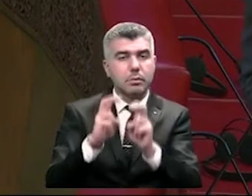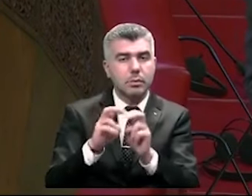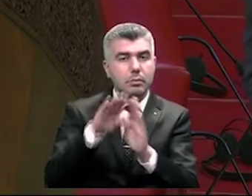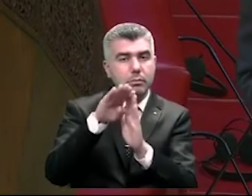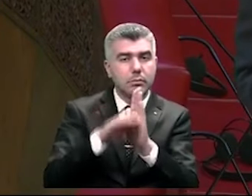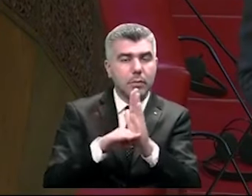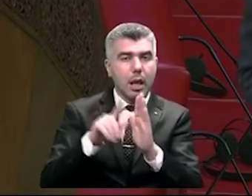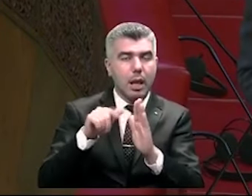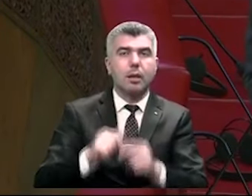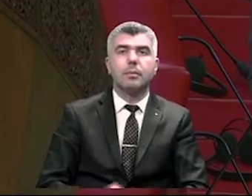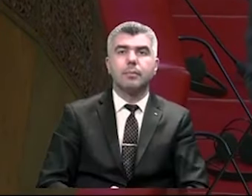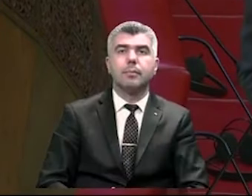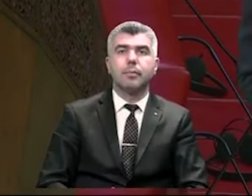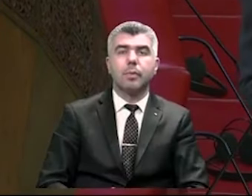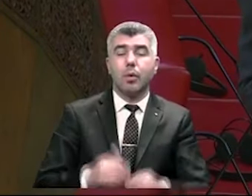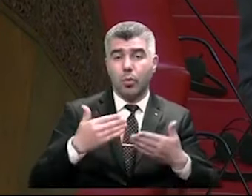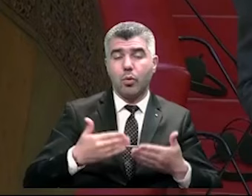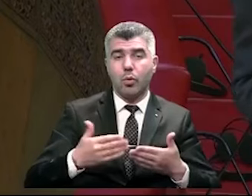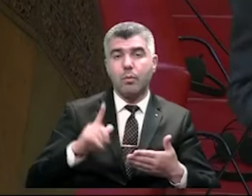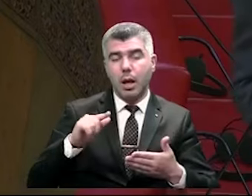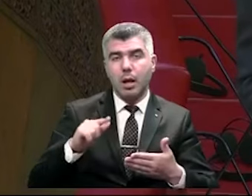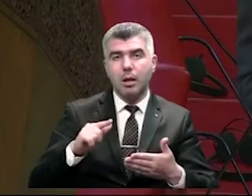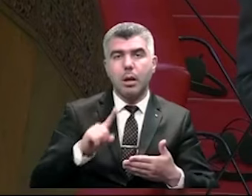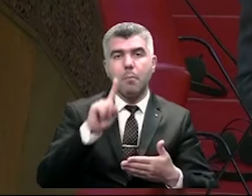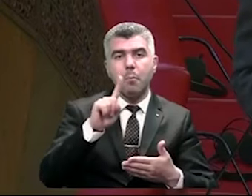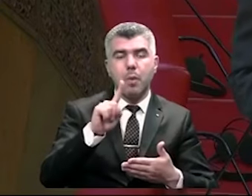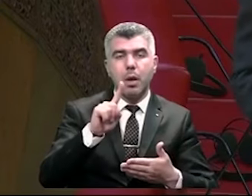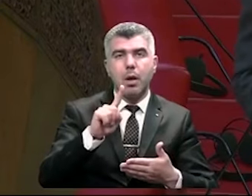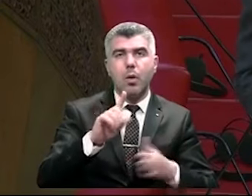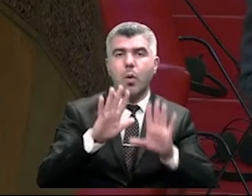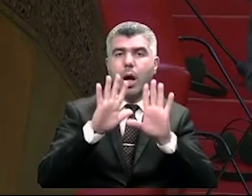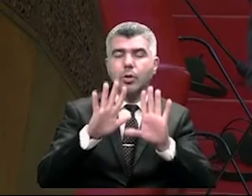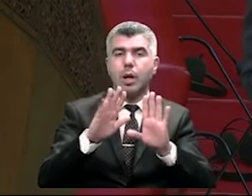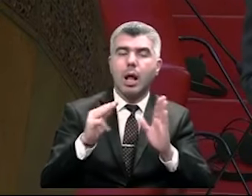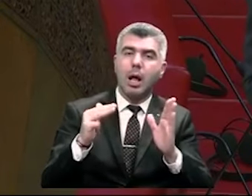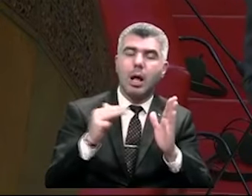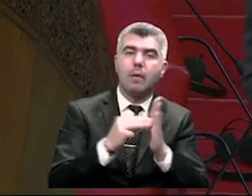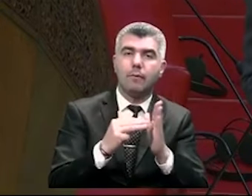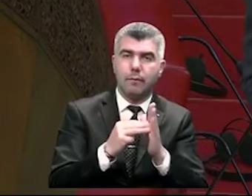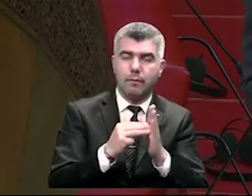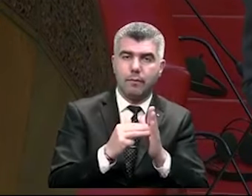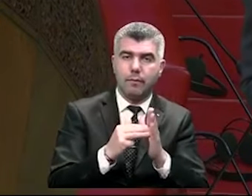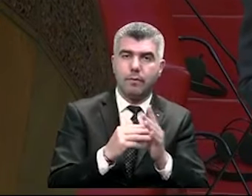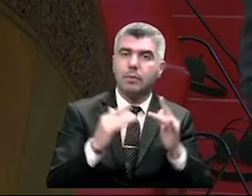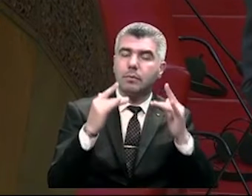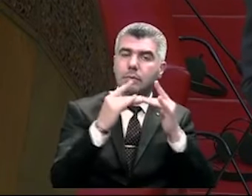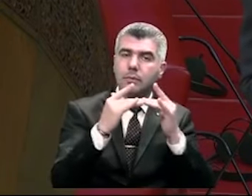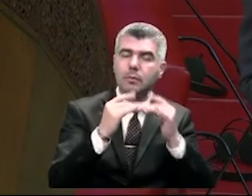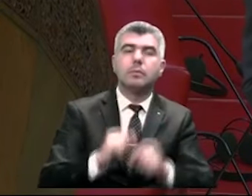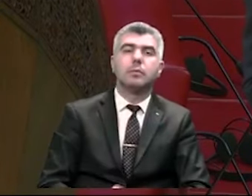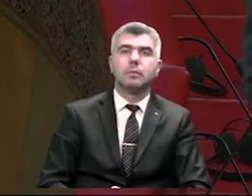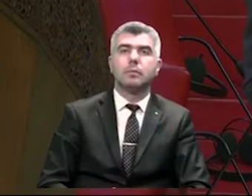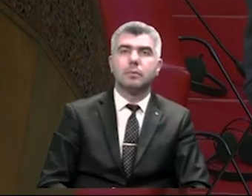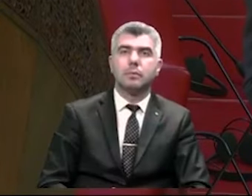ل اليوم عندنا تقريبا 110 110 الف سرير